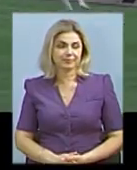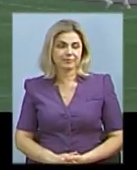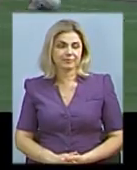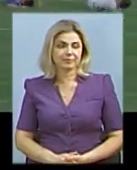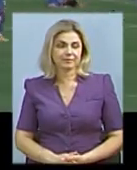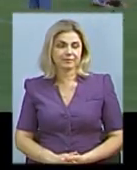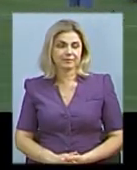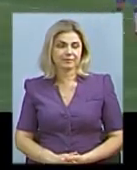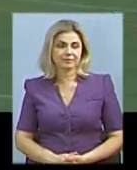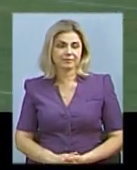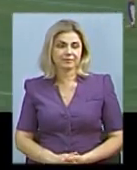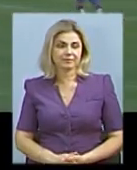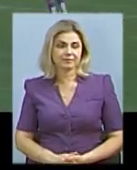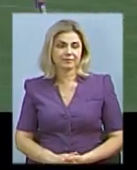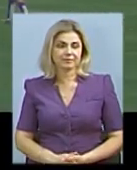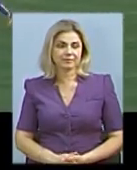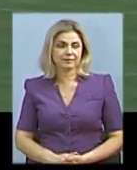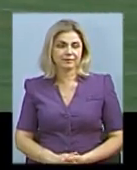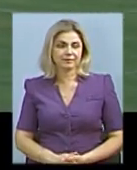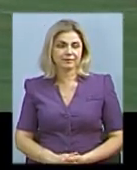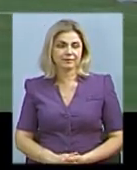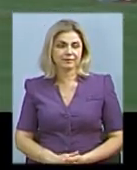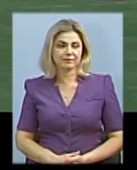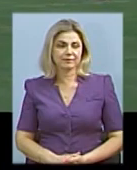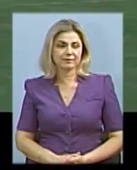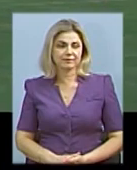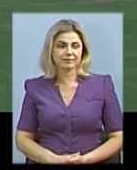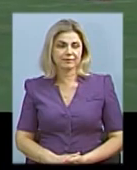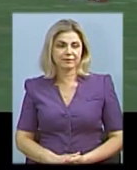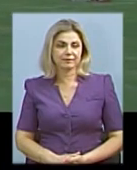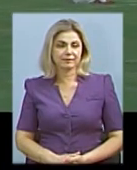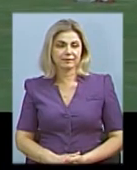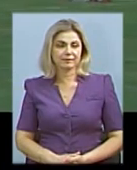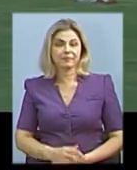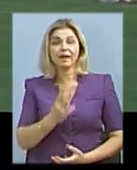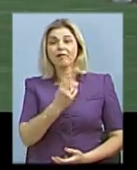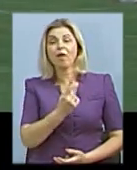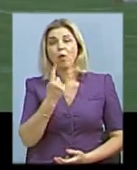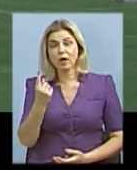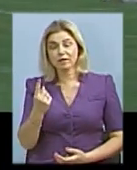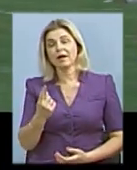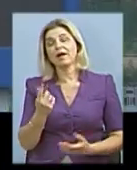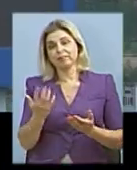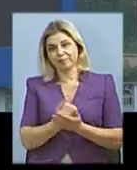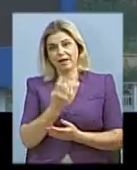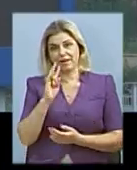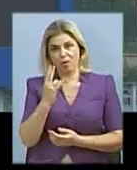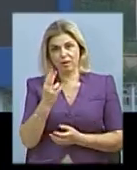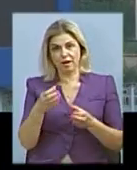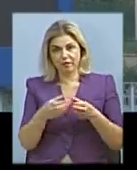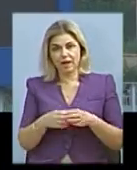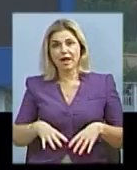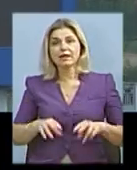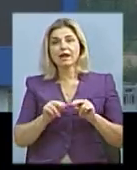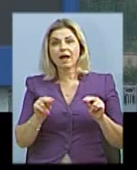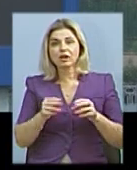кута парирував воротар. Але захисник Юрій Цапій у падінні добив м'яч у сітку. 2-1 на користь Миколаєва. Тренерський штаб